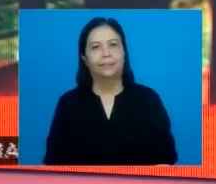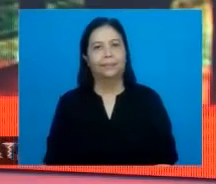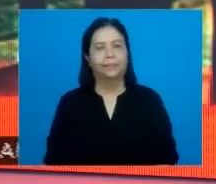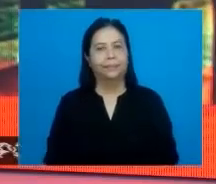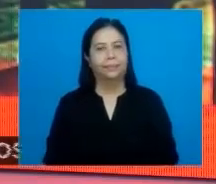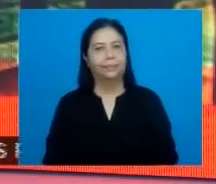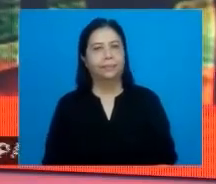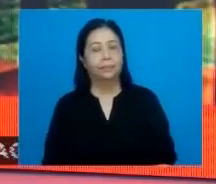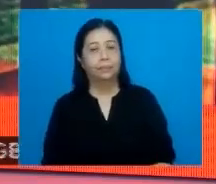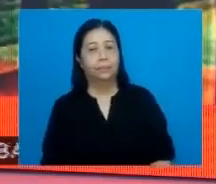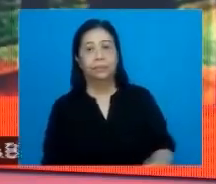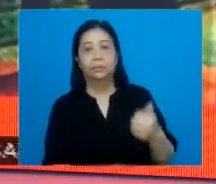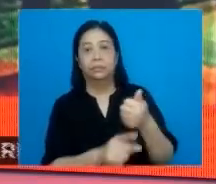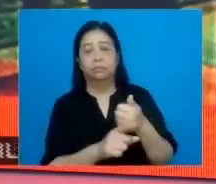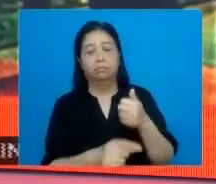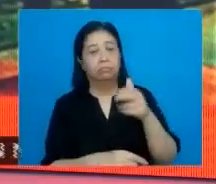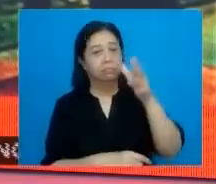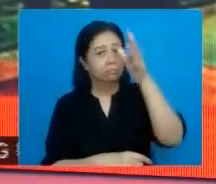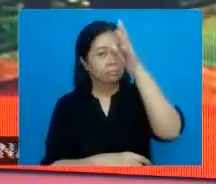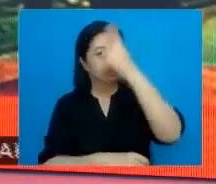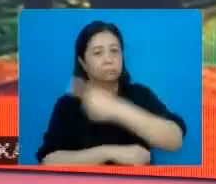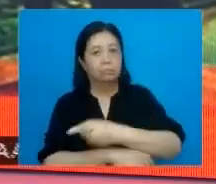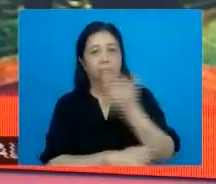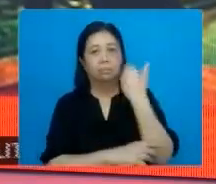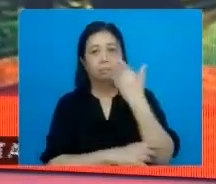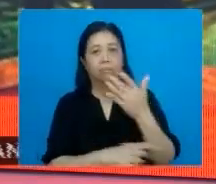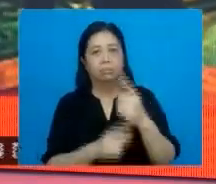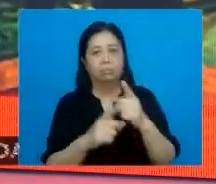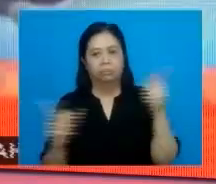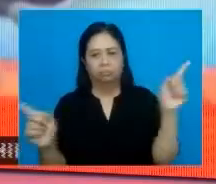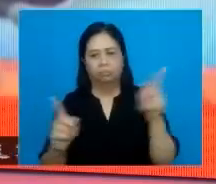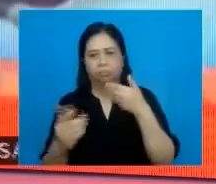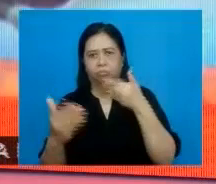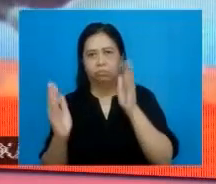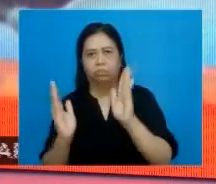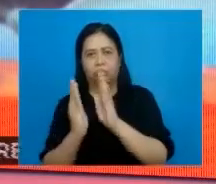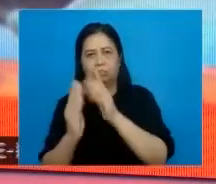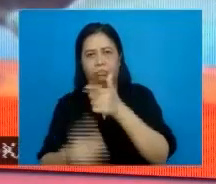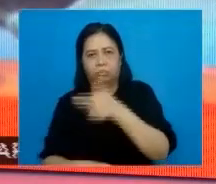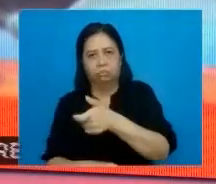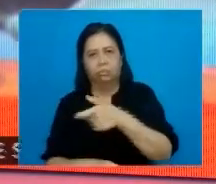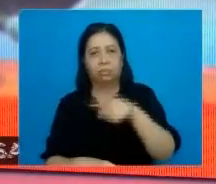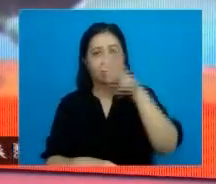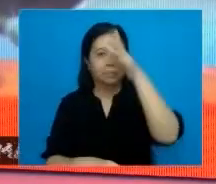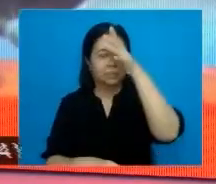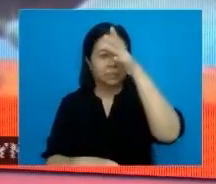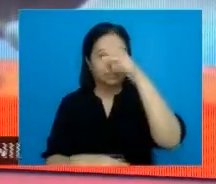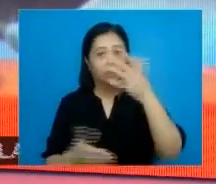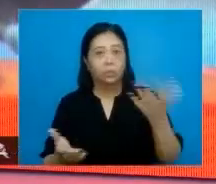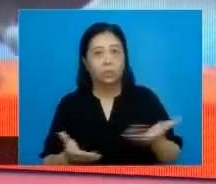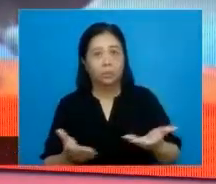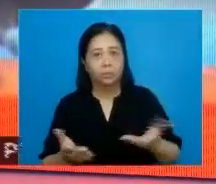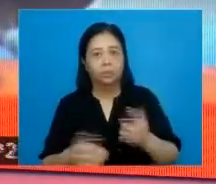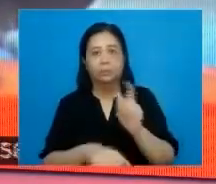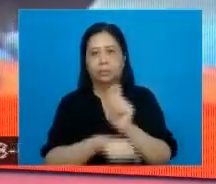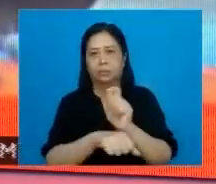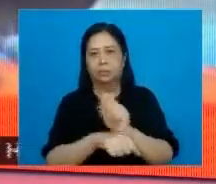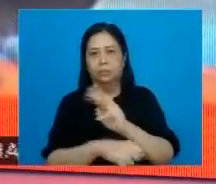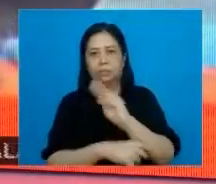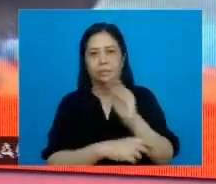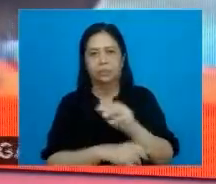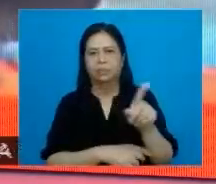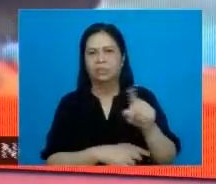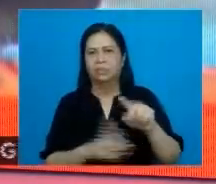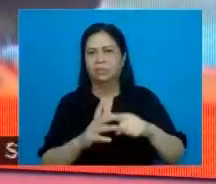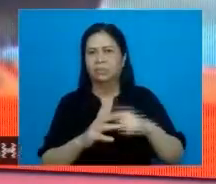Sa mismong Father's Day, patay matapos malapitang barilin ang isang padre de pamilya sa Tondo, Maynila. Ang punot dulo